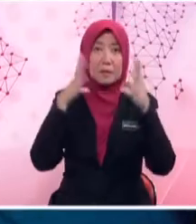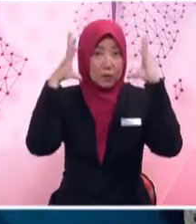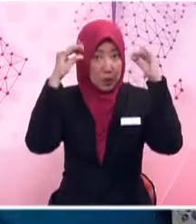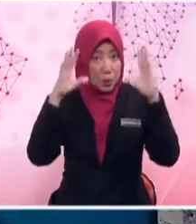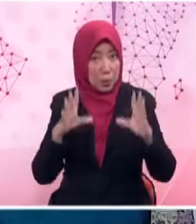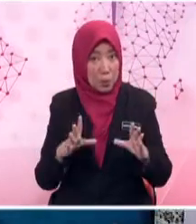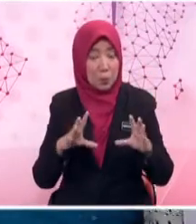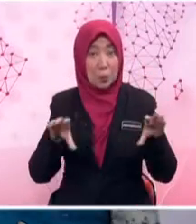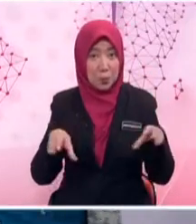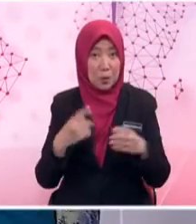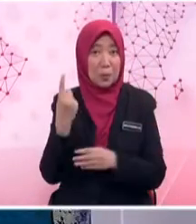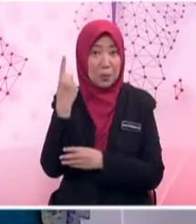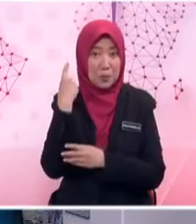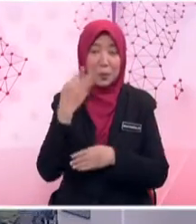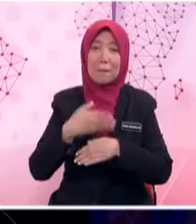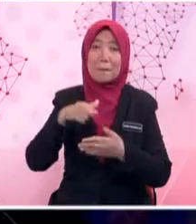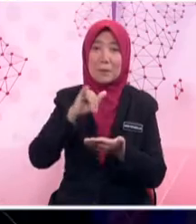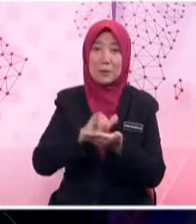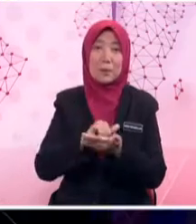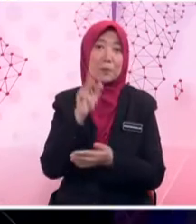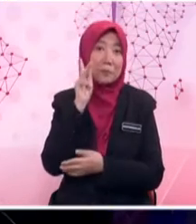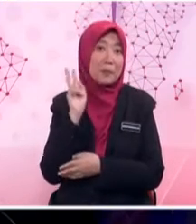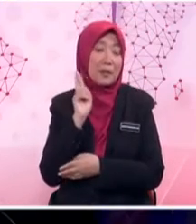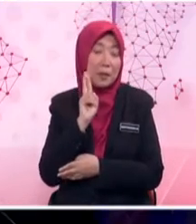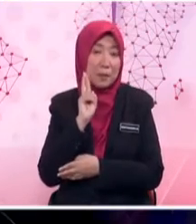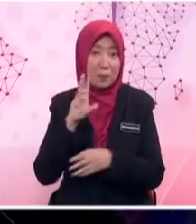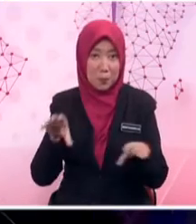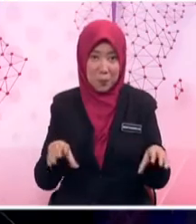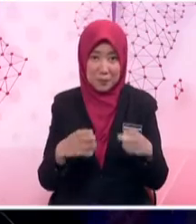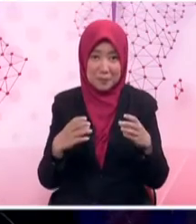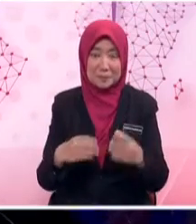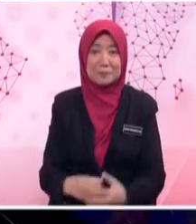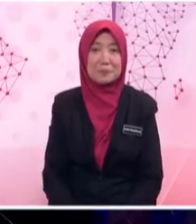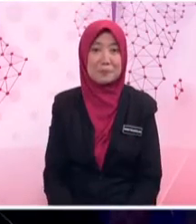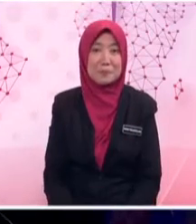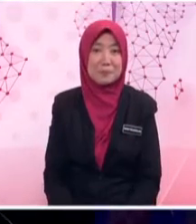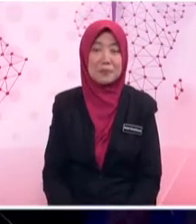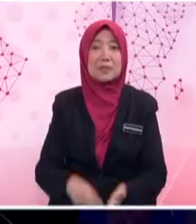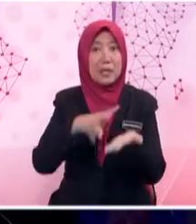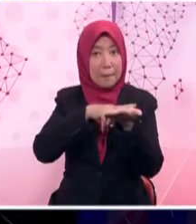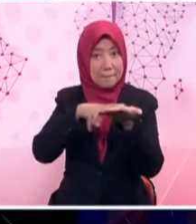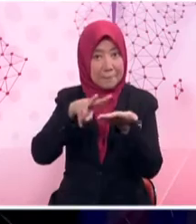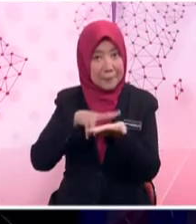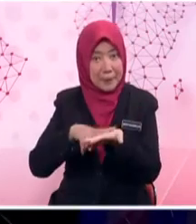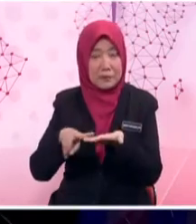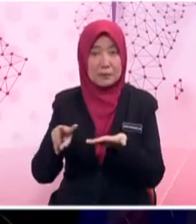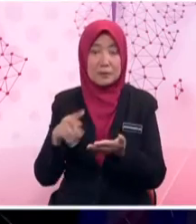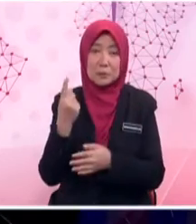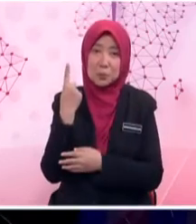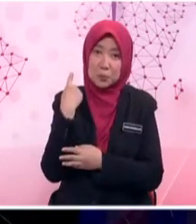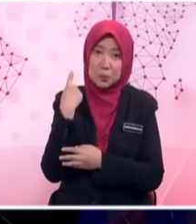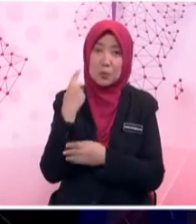murid kita ya. Boleh, cikgu tak ada masalah. Okay, sebelum kita suaikan, kita baca dulu. Okey. Orang